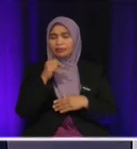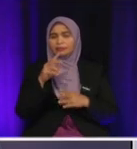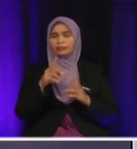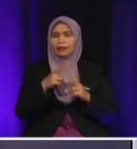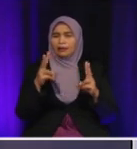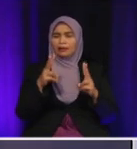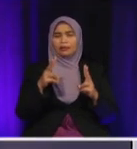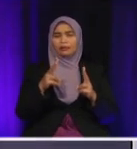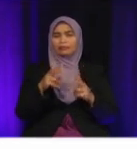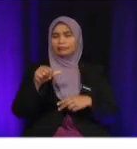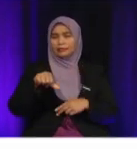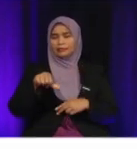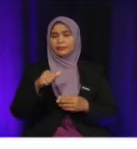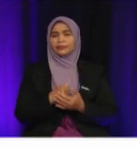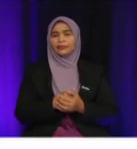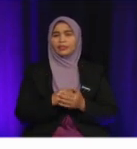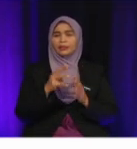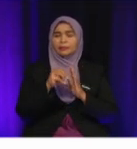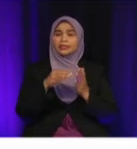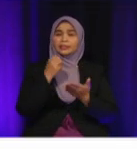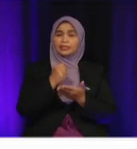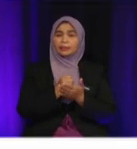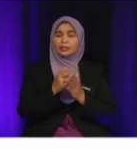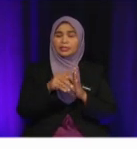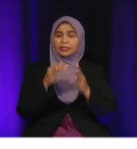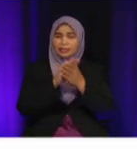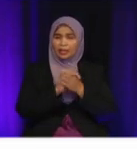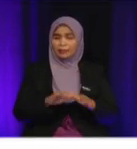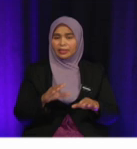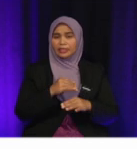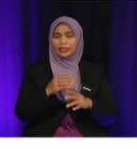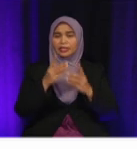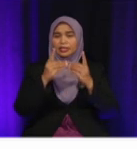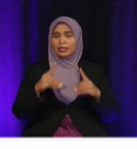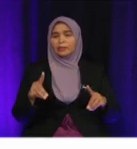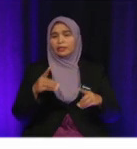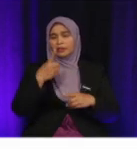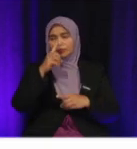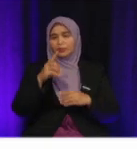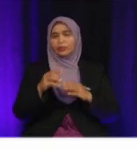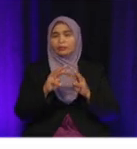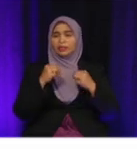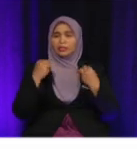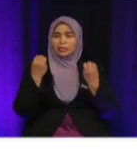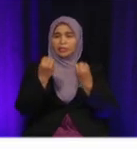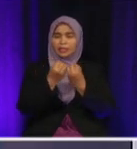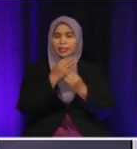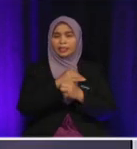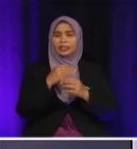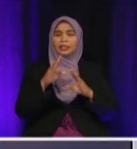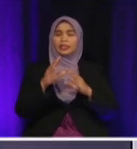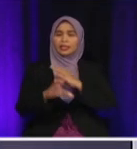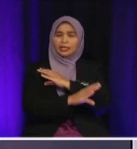seterusnya, ya, menjamin keselamatan, kestabilan dan kedamaian bagi masyarakat dan juga negara. Insya-Allah, Haiman,